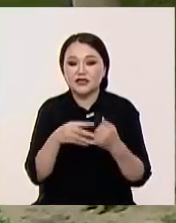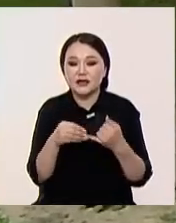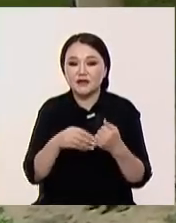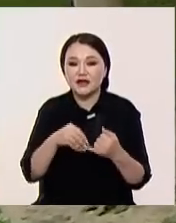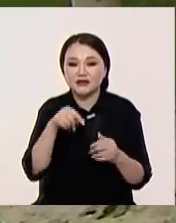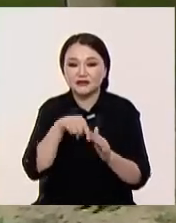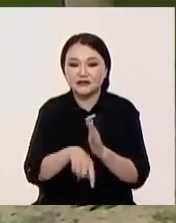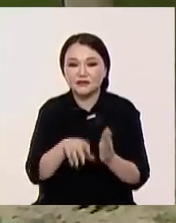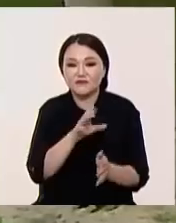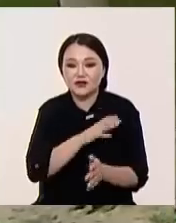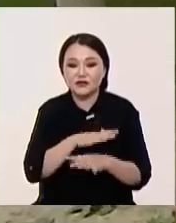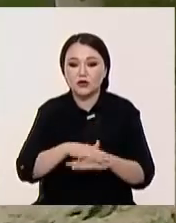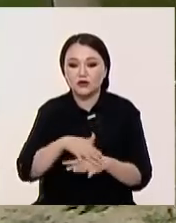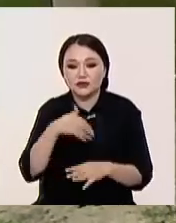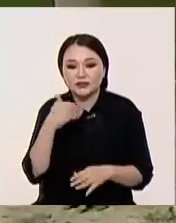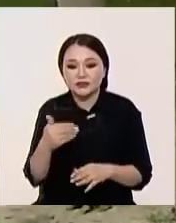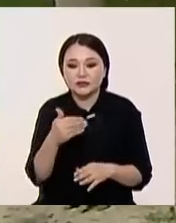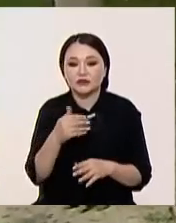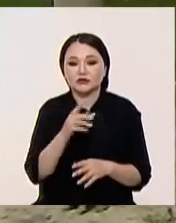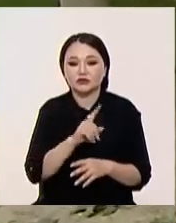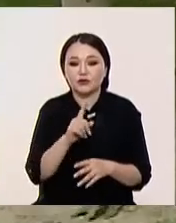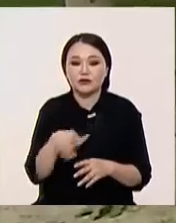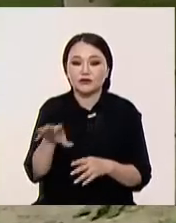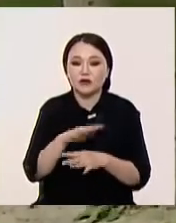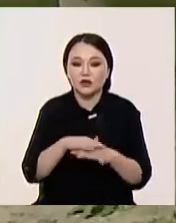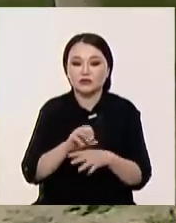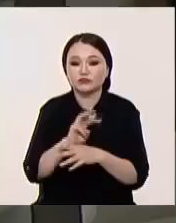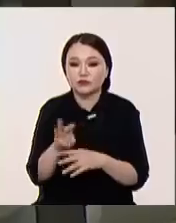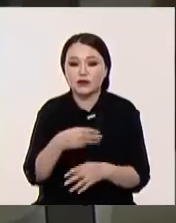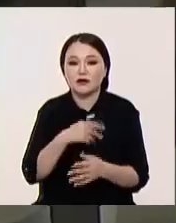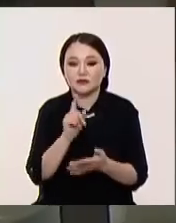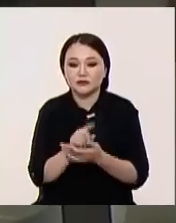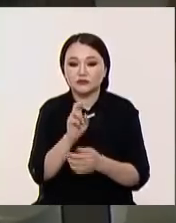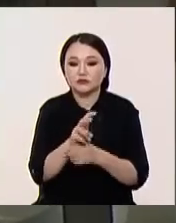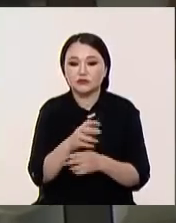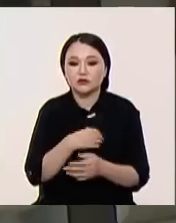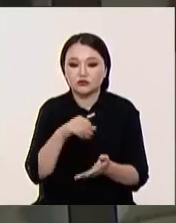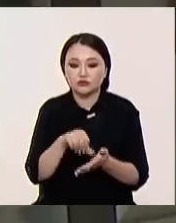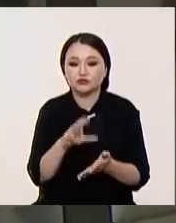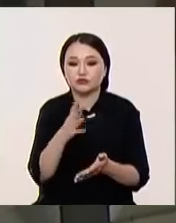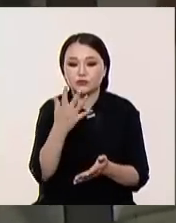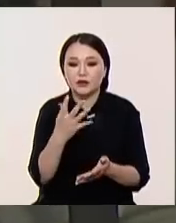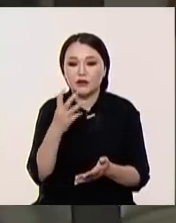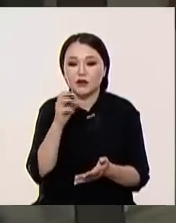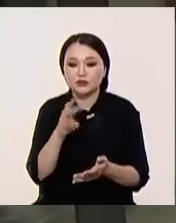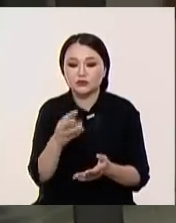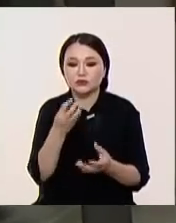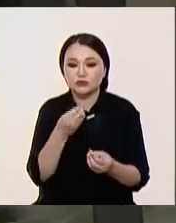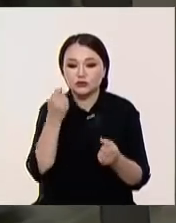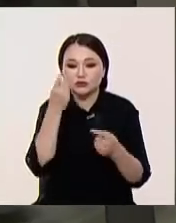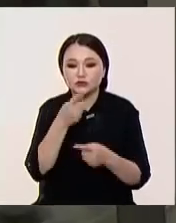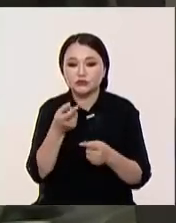со халықтыке деп, со халыққа үлес тиетін болса, обязательно барам. Танысам оған дейін, 5-ші маусымға дейін уақыт бар ғой, танысам оған